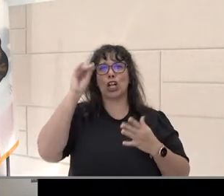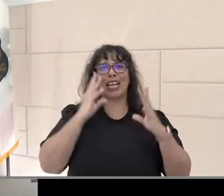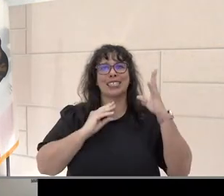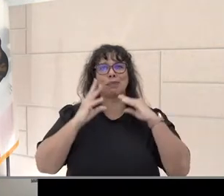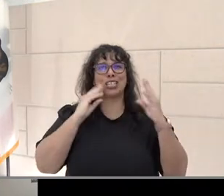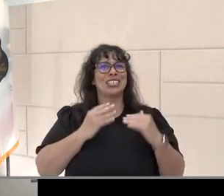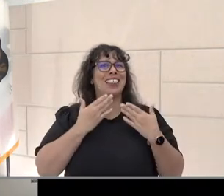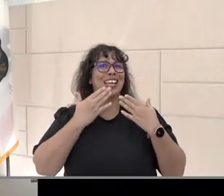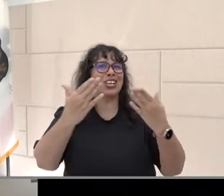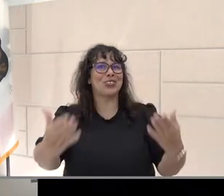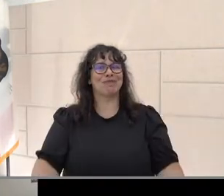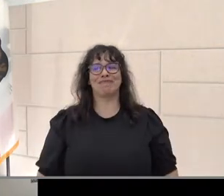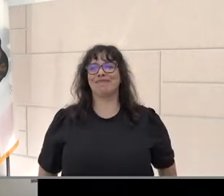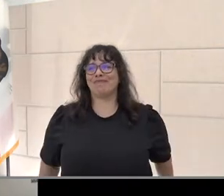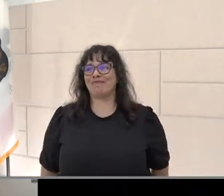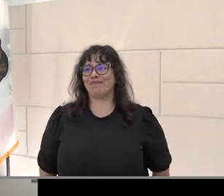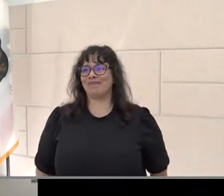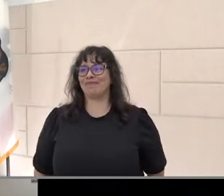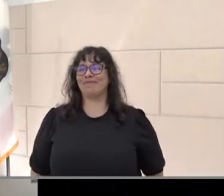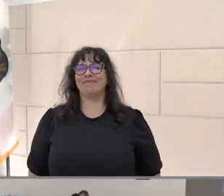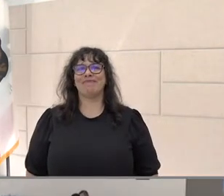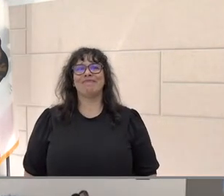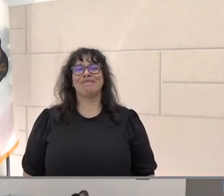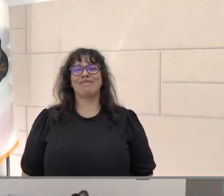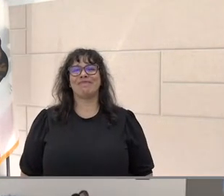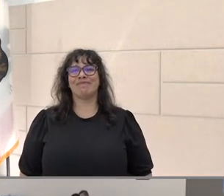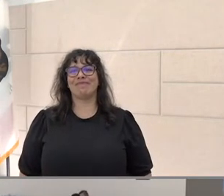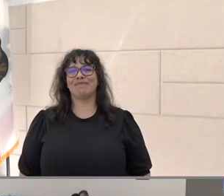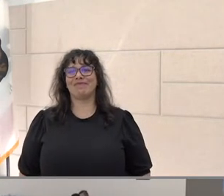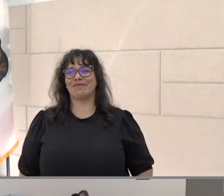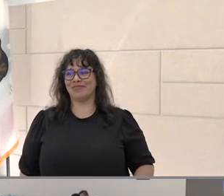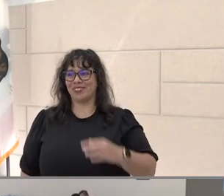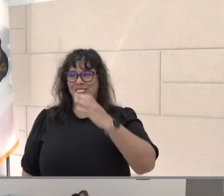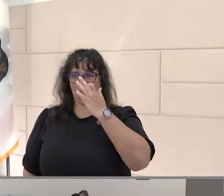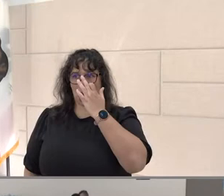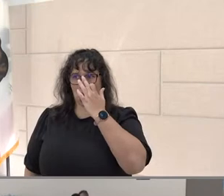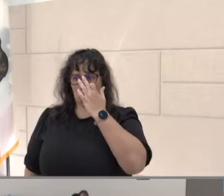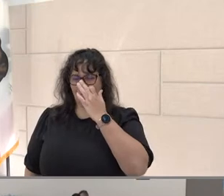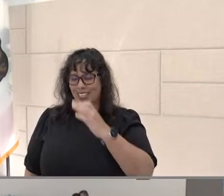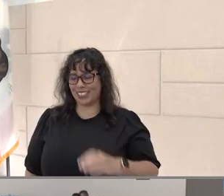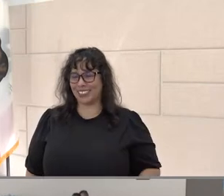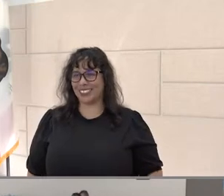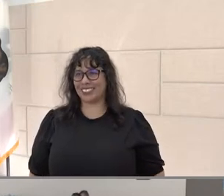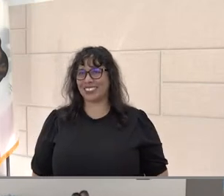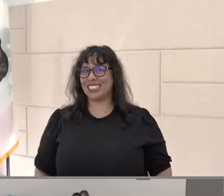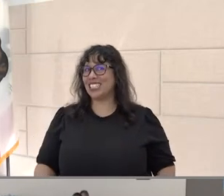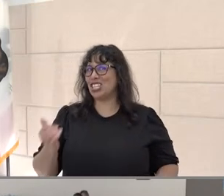យផ្ទាល់វិញសូមអរគុណសូមអរគុណលោកដុកទ័រមីរ៉ា